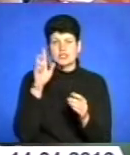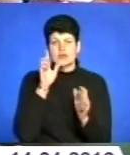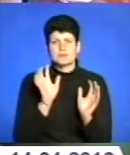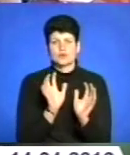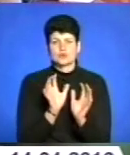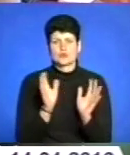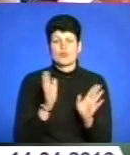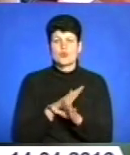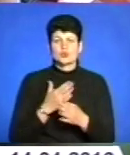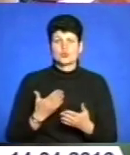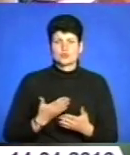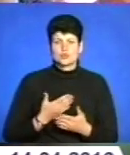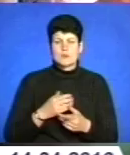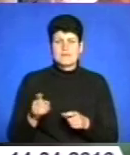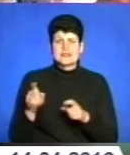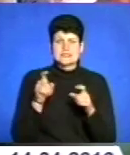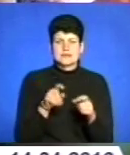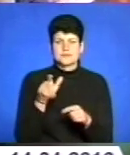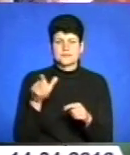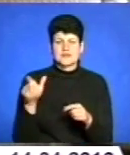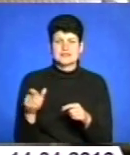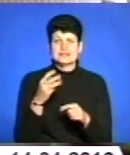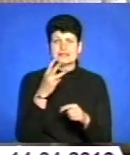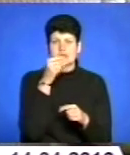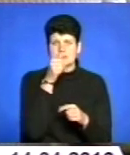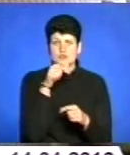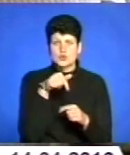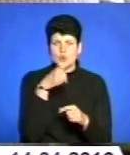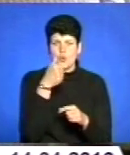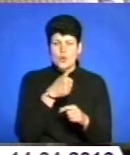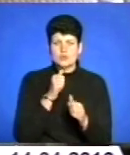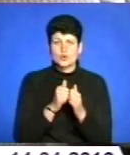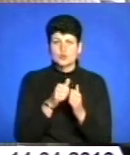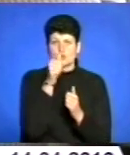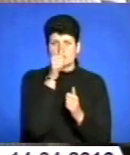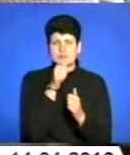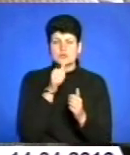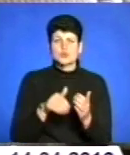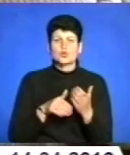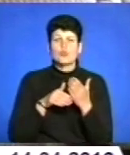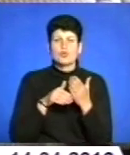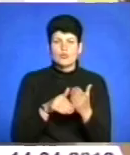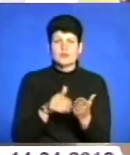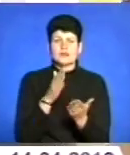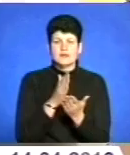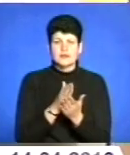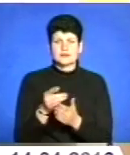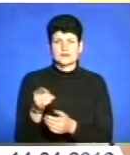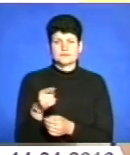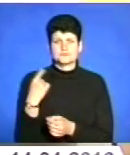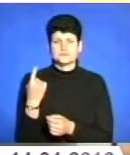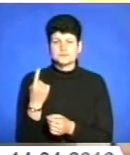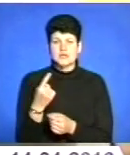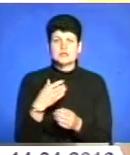долю переселених осіб. Лише за 3 місяці поточного року на щомісячну допомогу переселенцям, що перебувають на Тернопільщині,